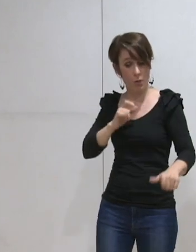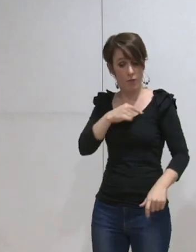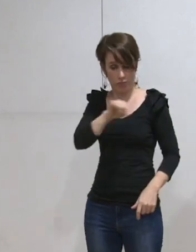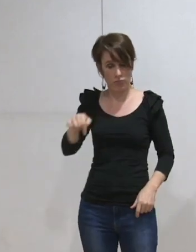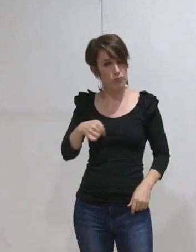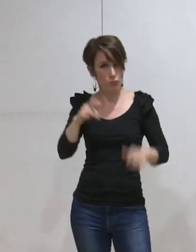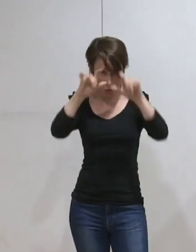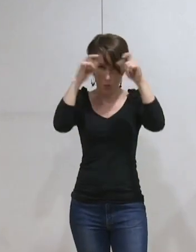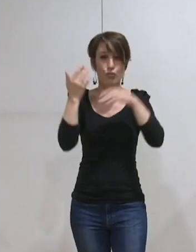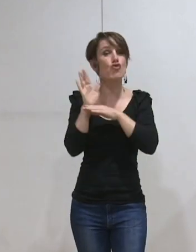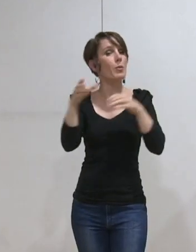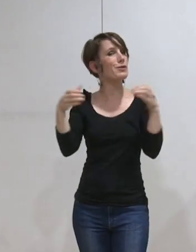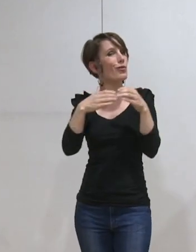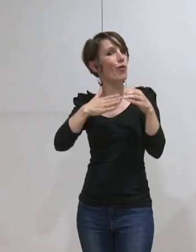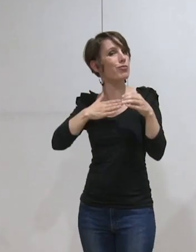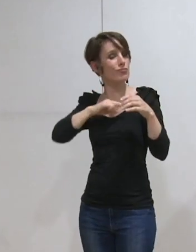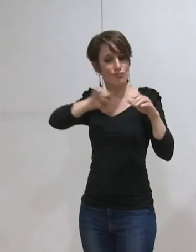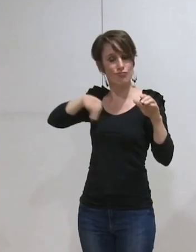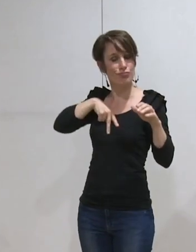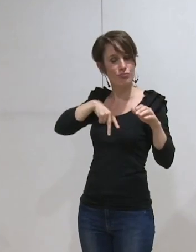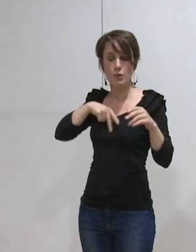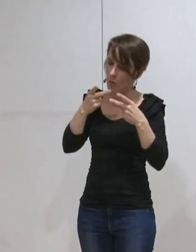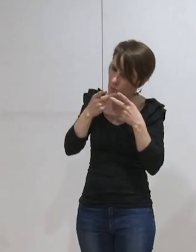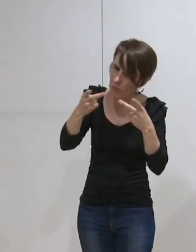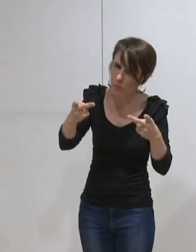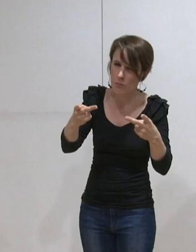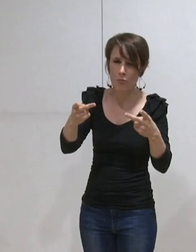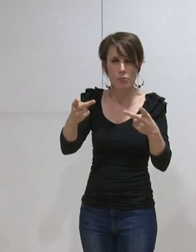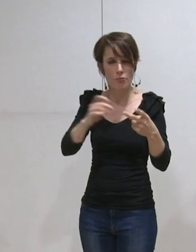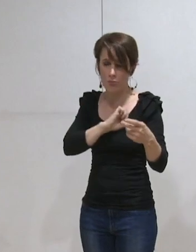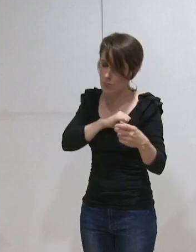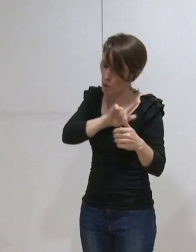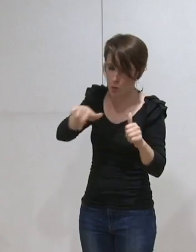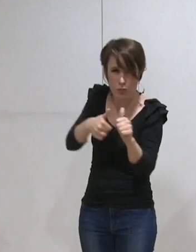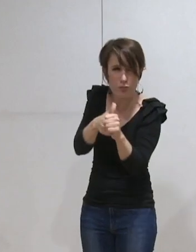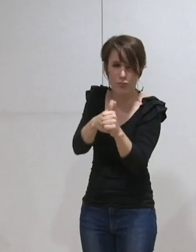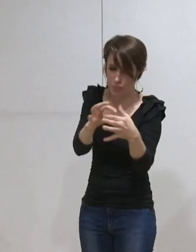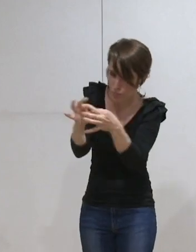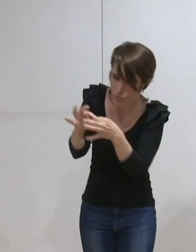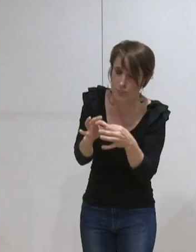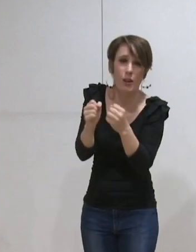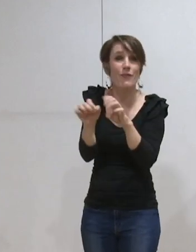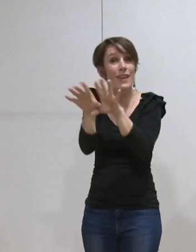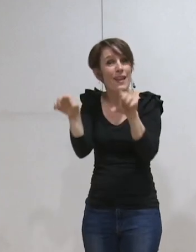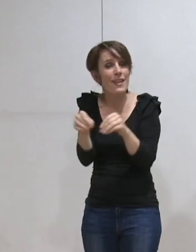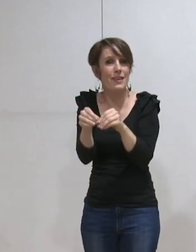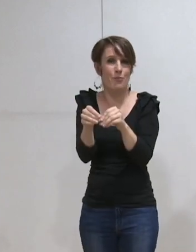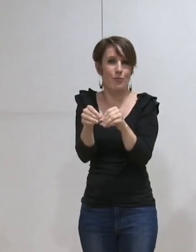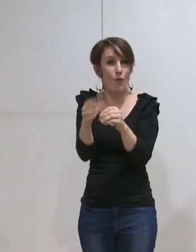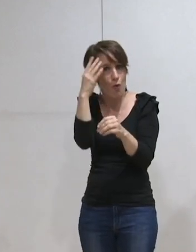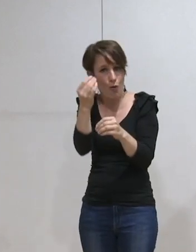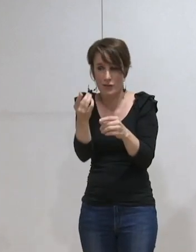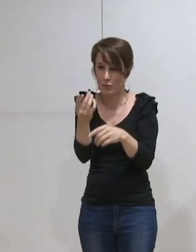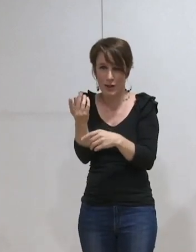témoigner encore une fois notre solidarité à l'égard des équipes d'encadrement et de bénévoles qui font vivre au